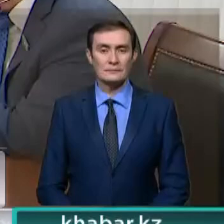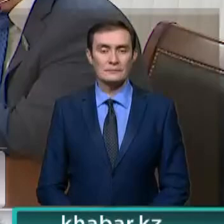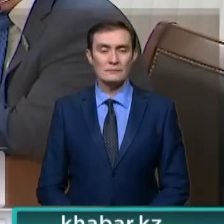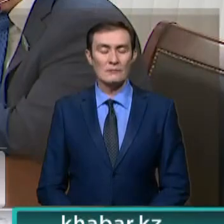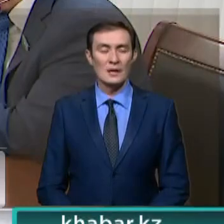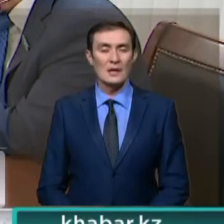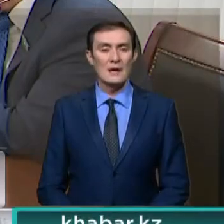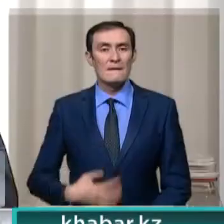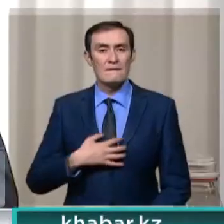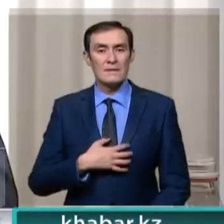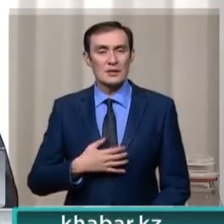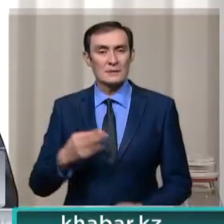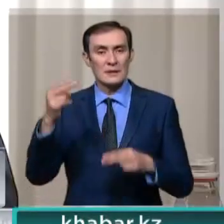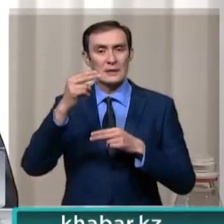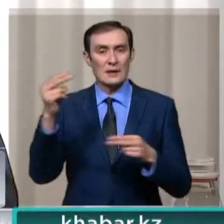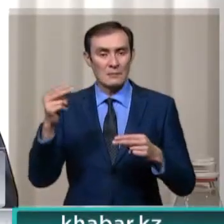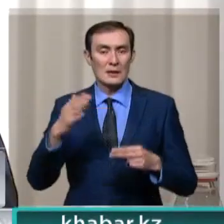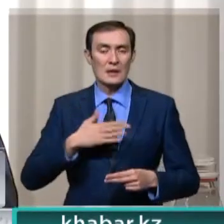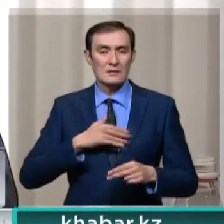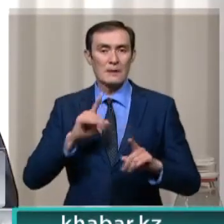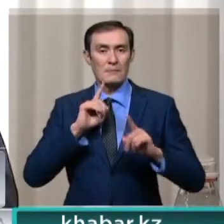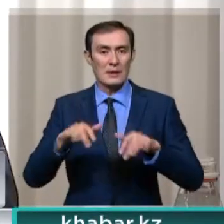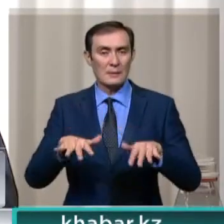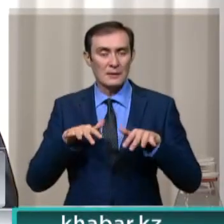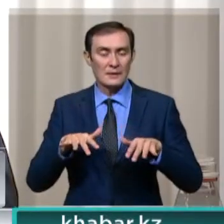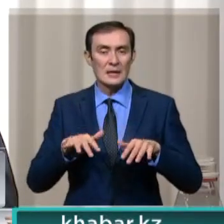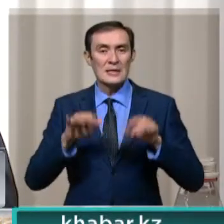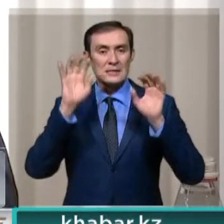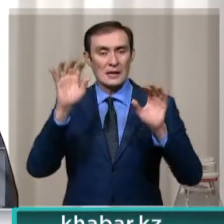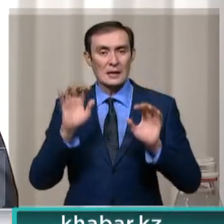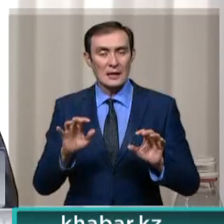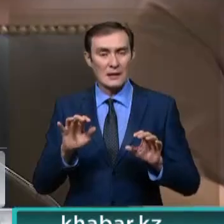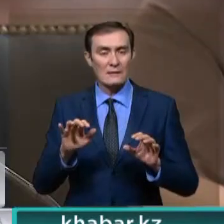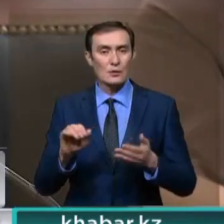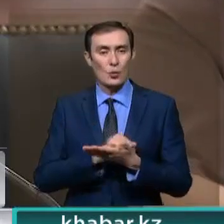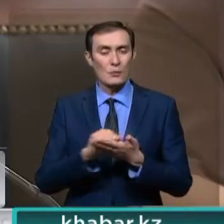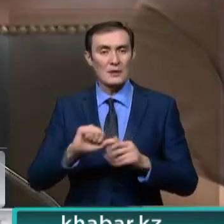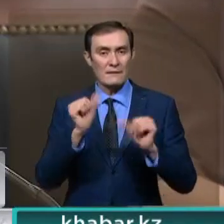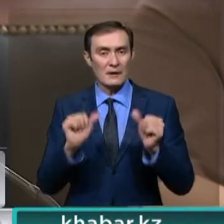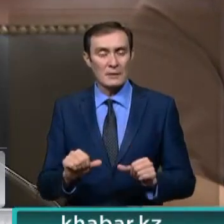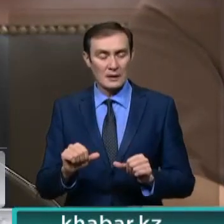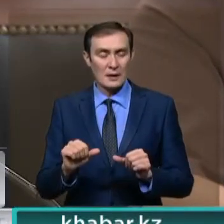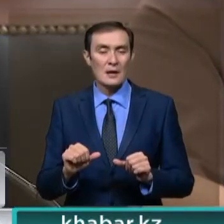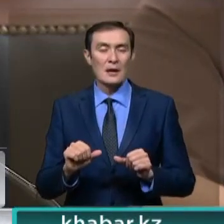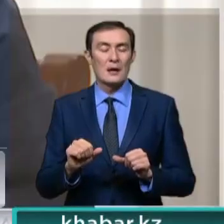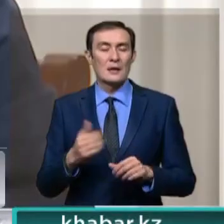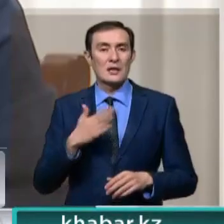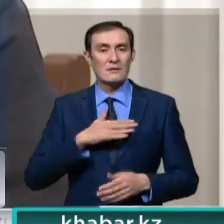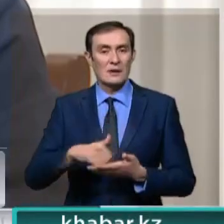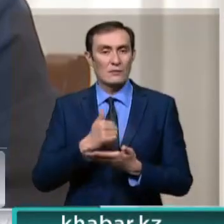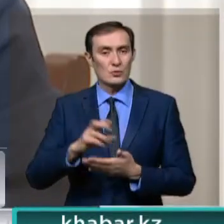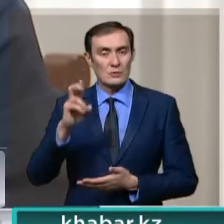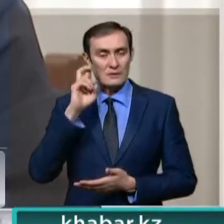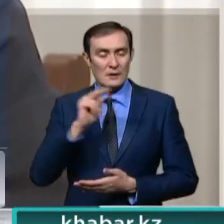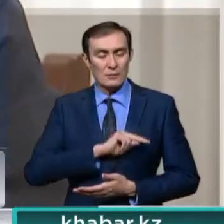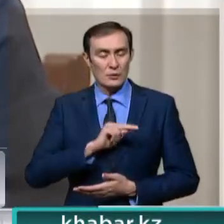Приоритетом нашей палаты является законодательное обеспечение модернизационной повестки нашего президента. Это модернизация